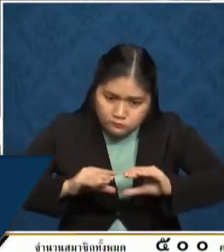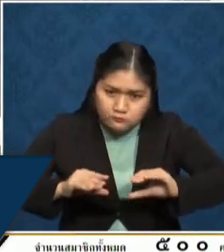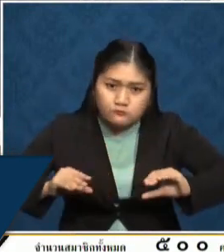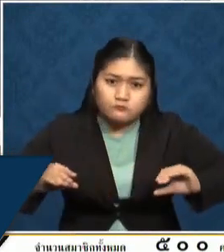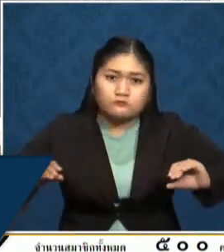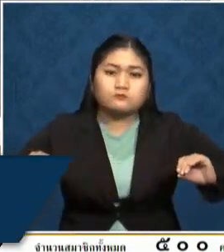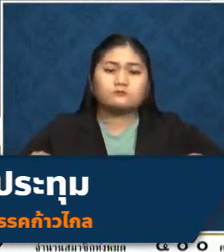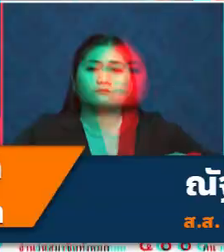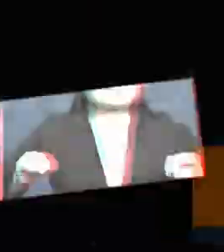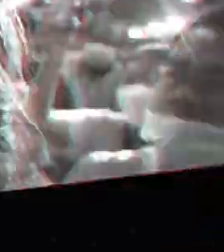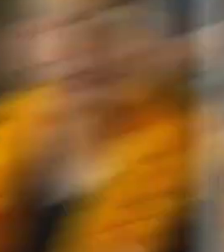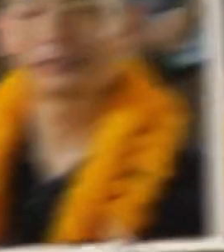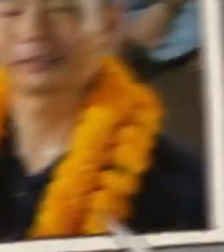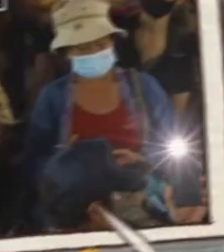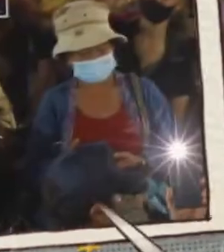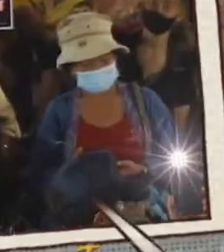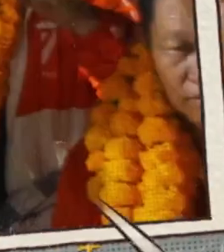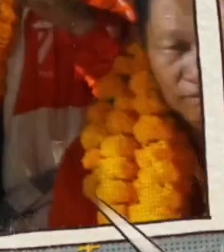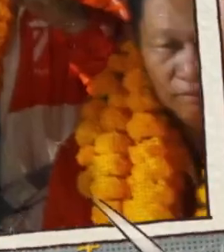กท่านขอบคุครับ